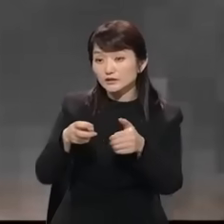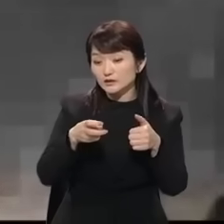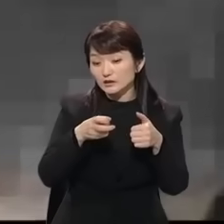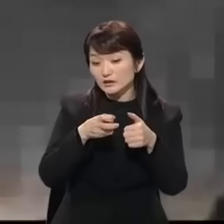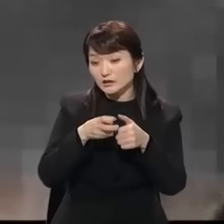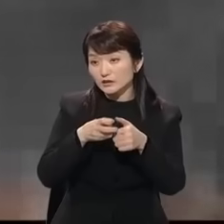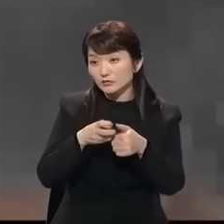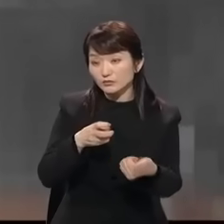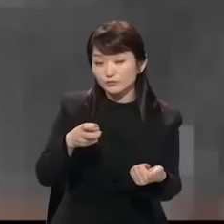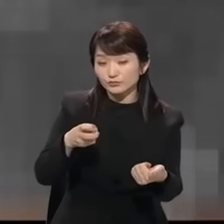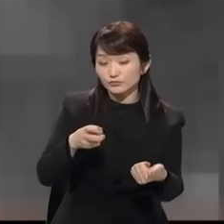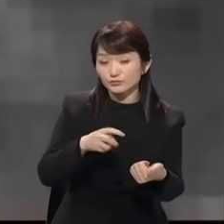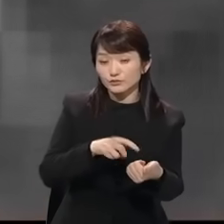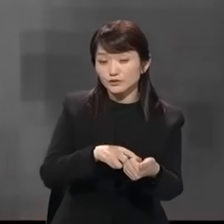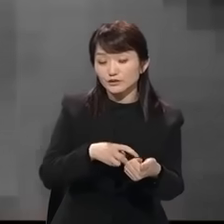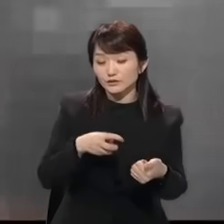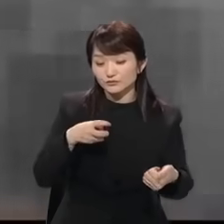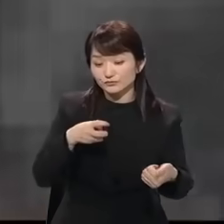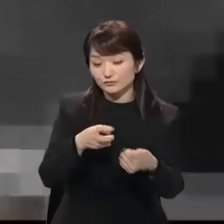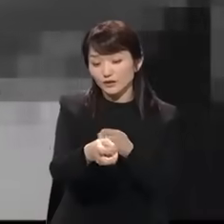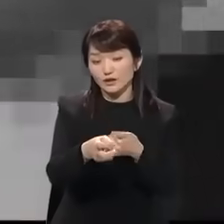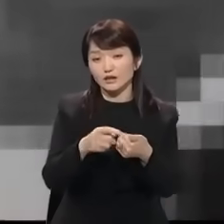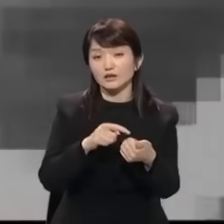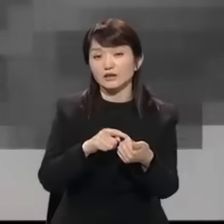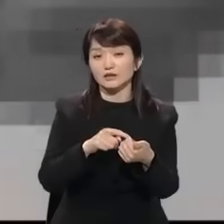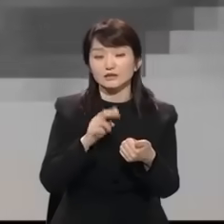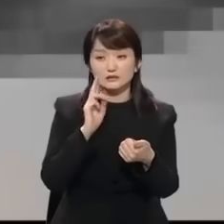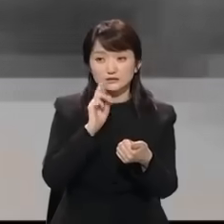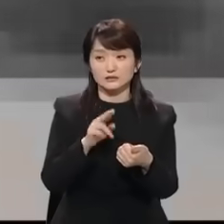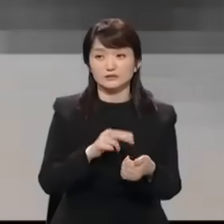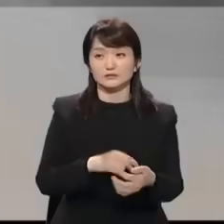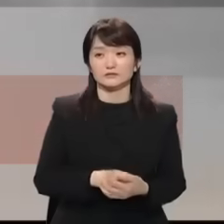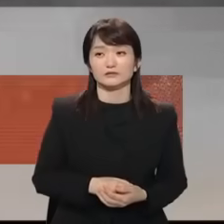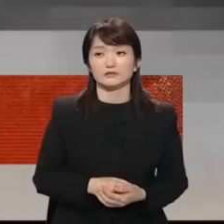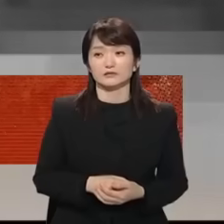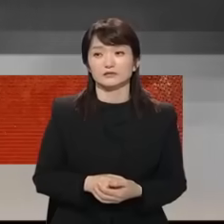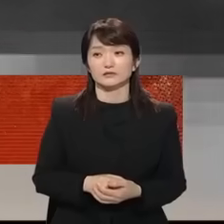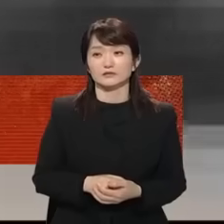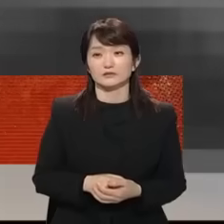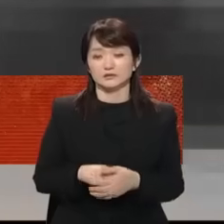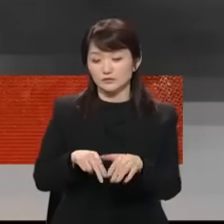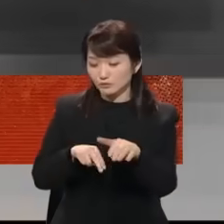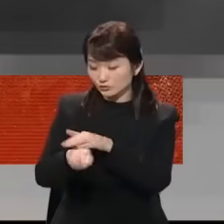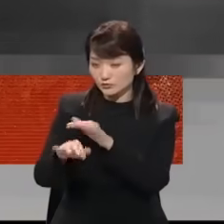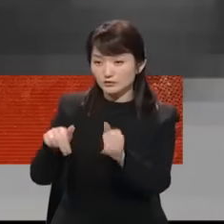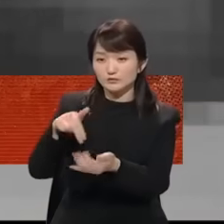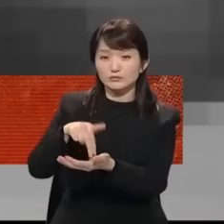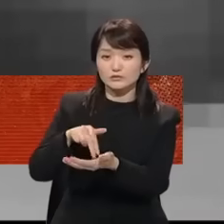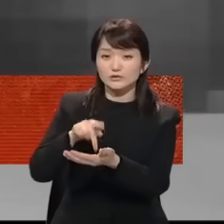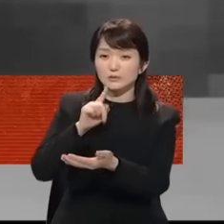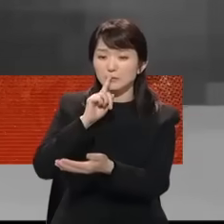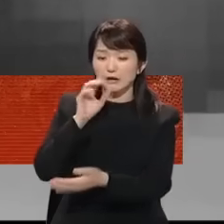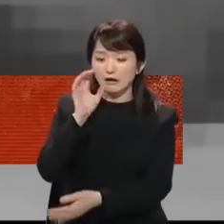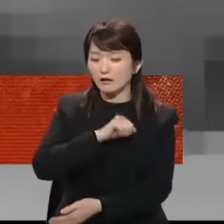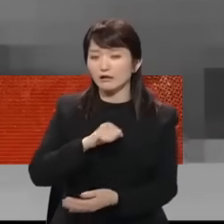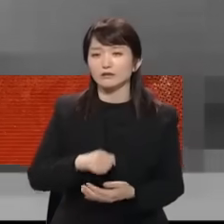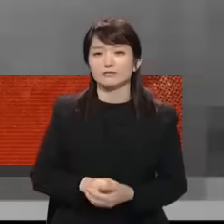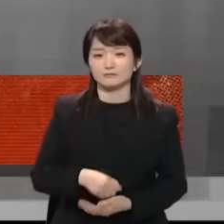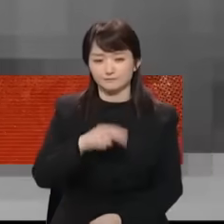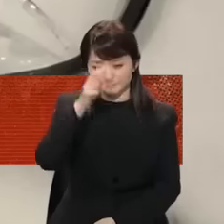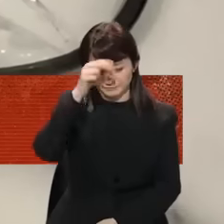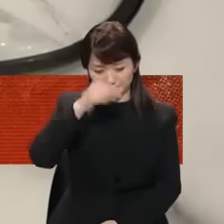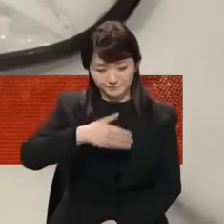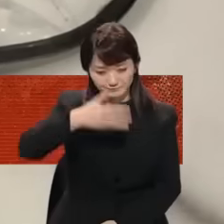다치게 만들어버린 거예요. 굉장히 심각한 상황이지 않습니까? 예. 이거는 또 지금 저렇게 도망간 사람한테 할 말이 없는 일이에요. 경찰이 저